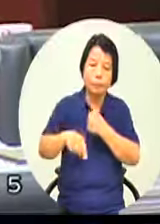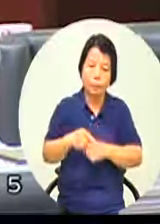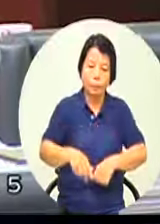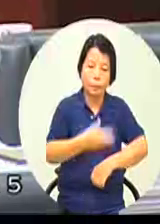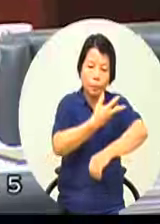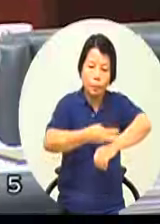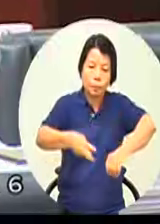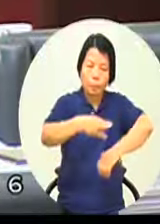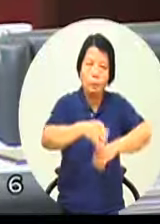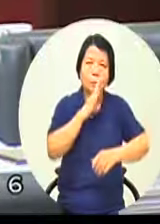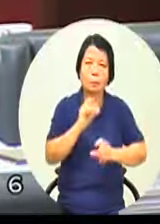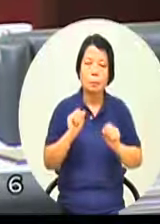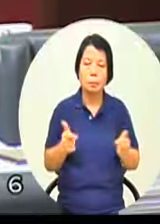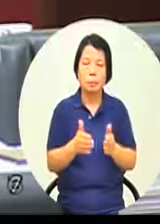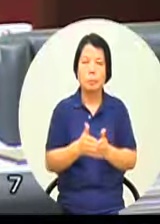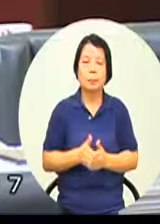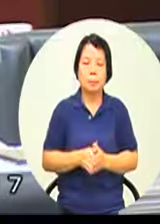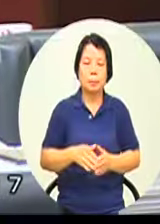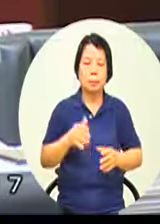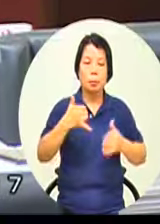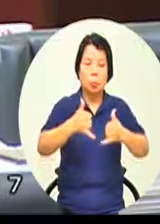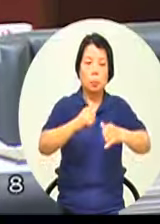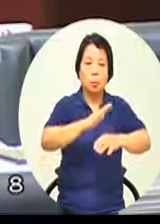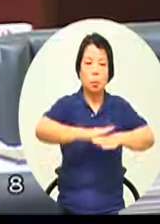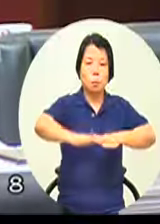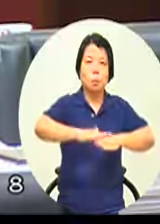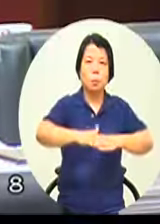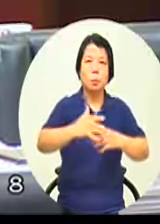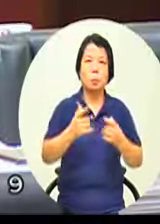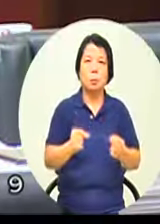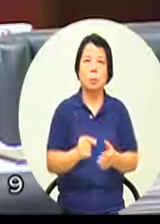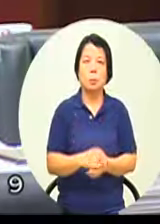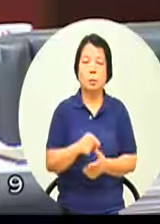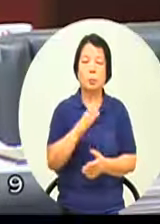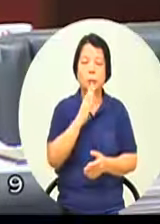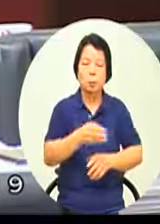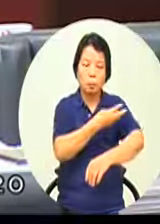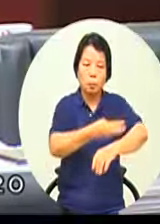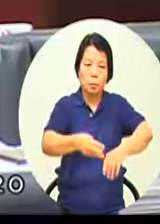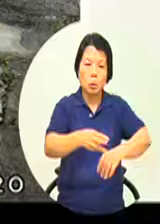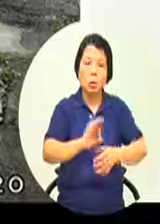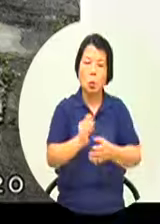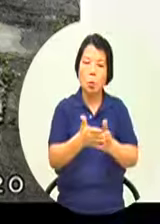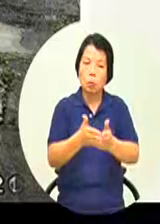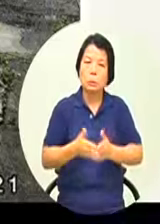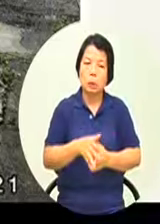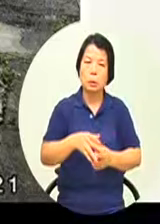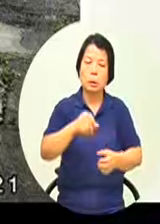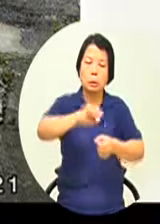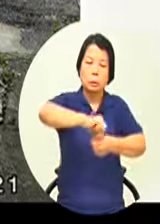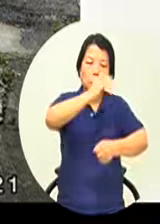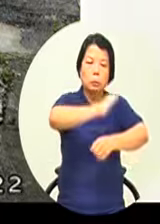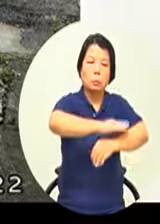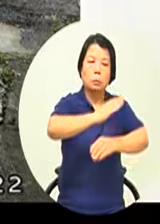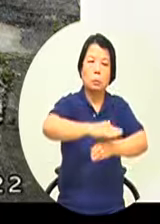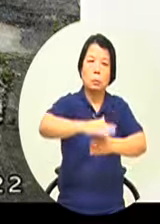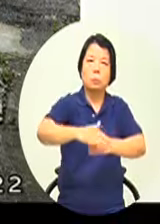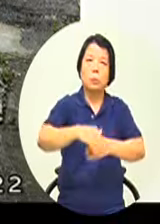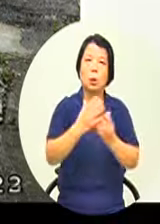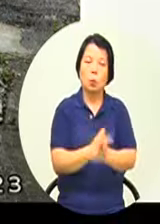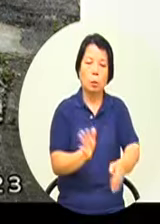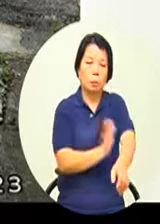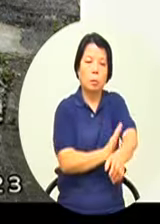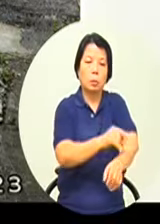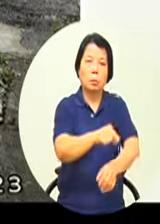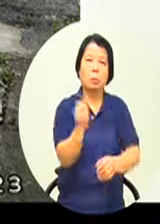度。就像比较它刚刚路面这边，因为这也是高啊，可是为什么这里可以盖起来，但是旁边这里就不行？